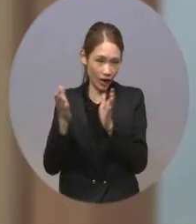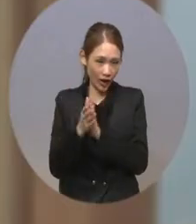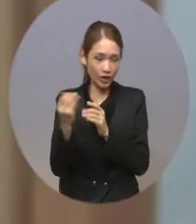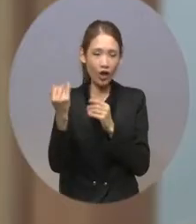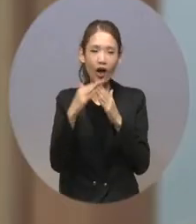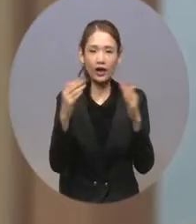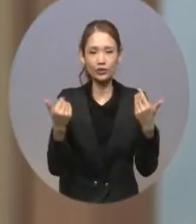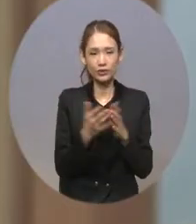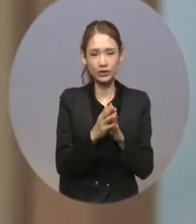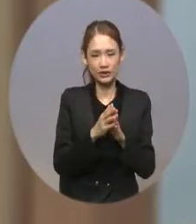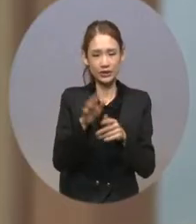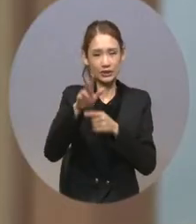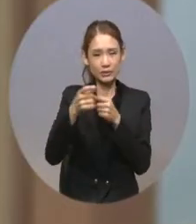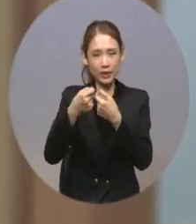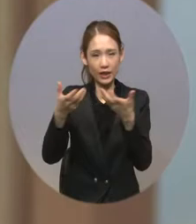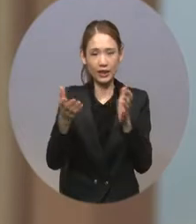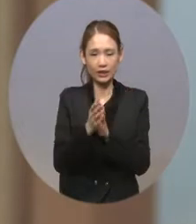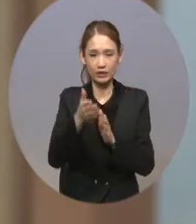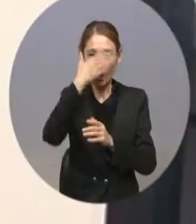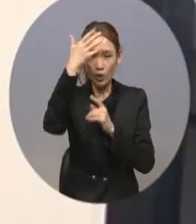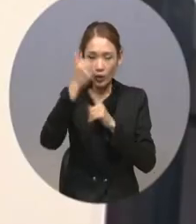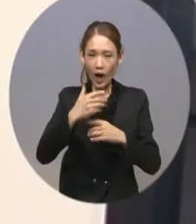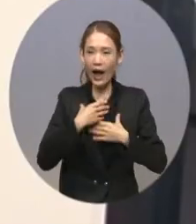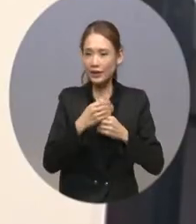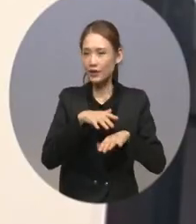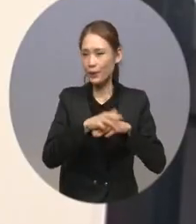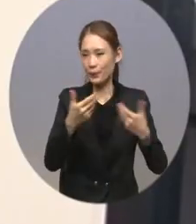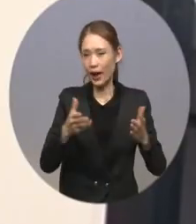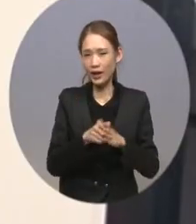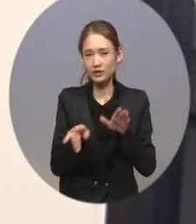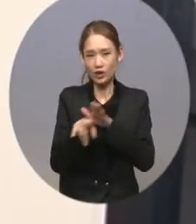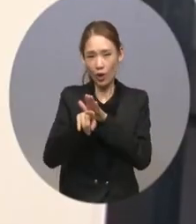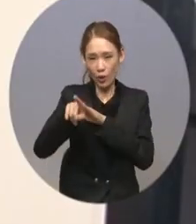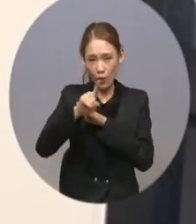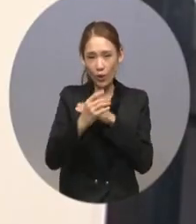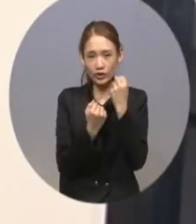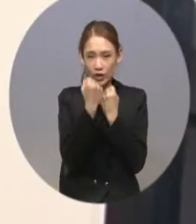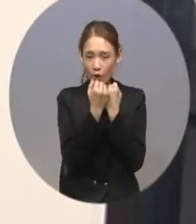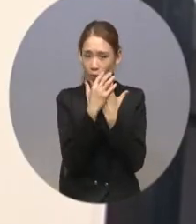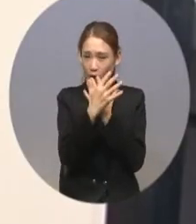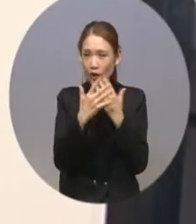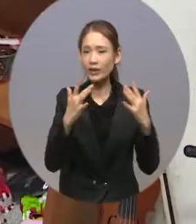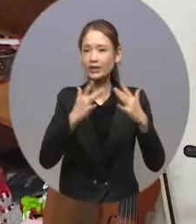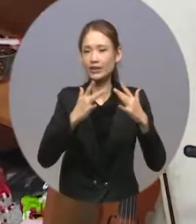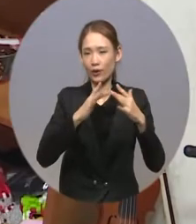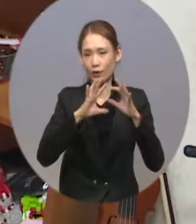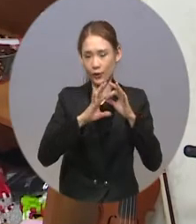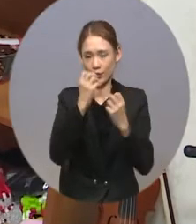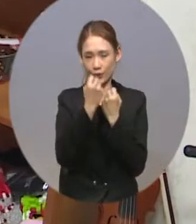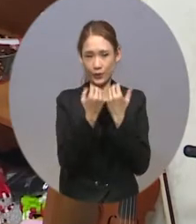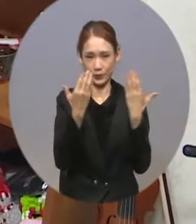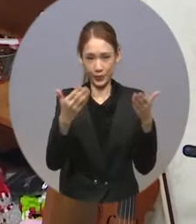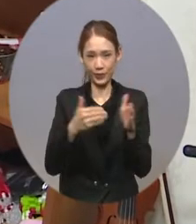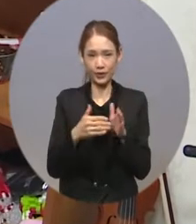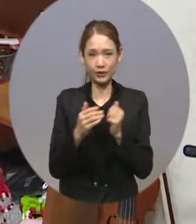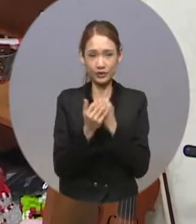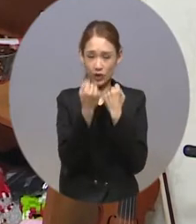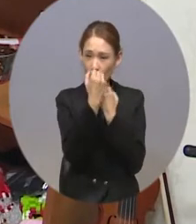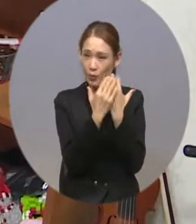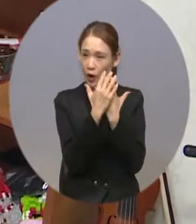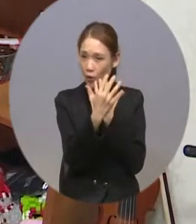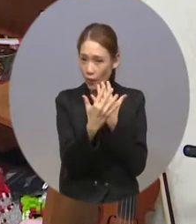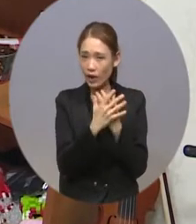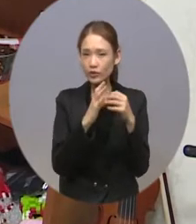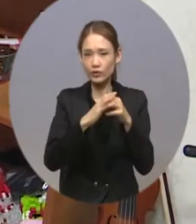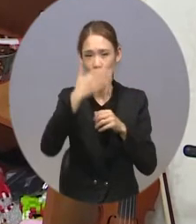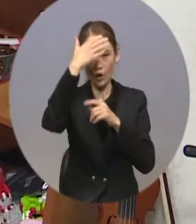25일 지방자치단체 청소년 안전망 선도 사업 설명회를 온라인으로 실시했습니다. 설명회에서는